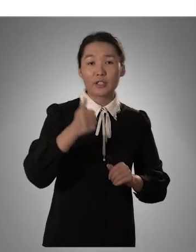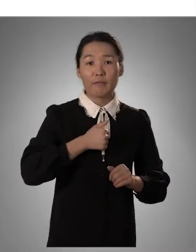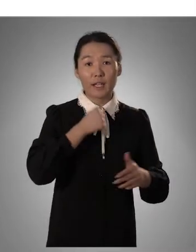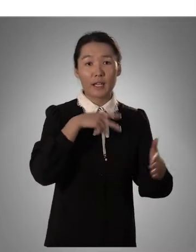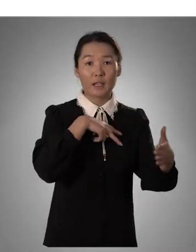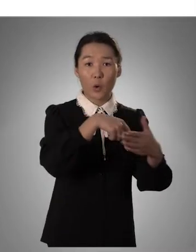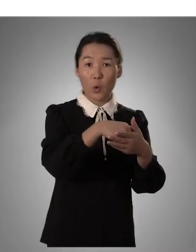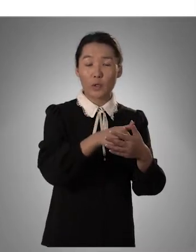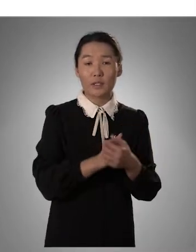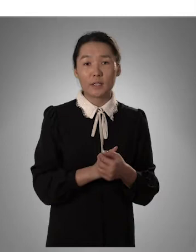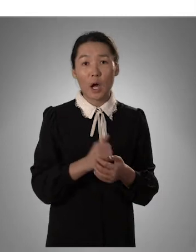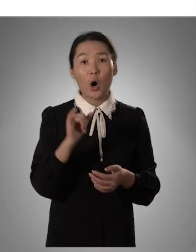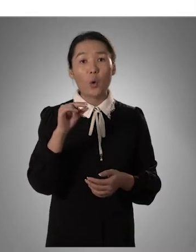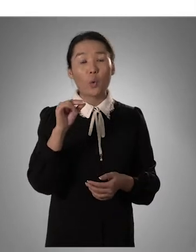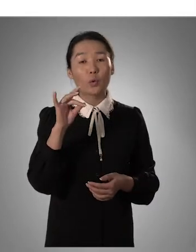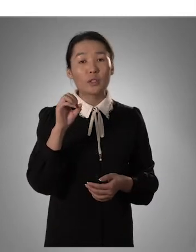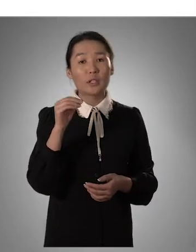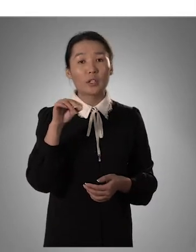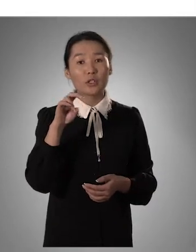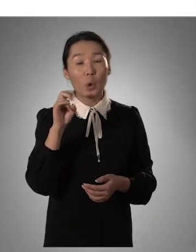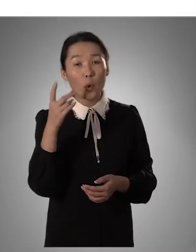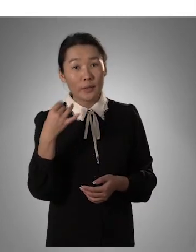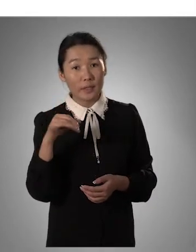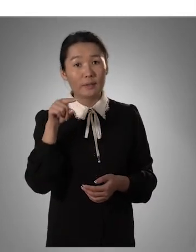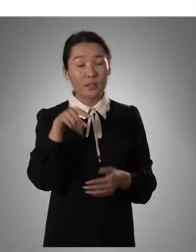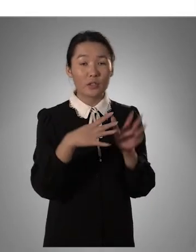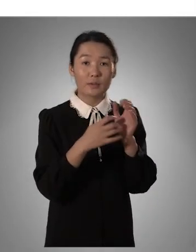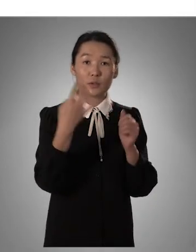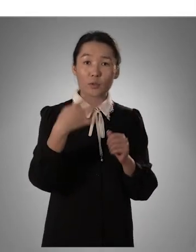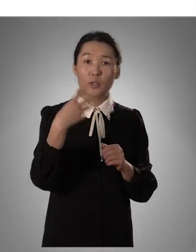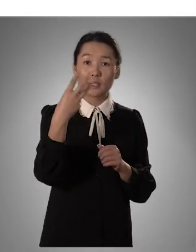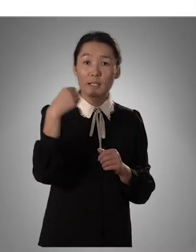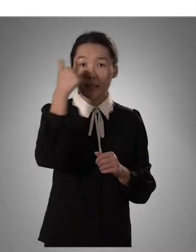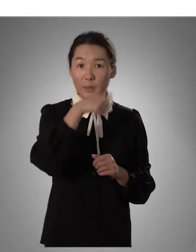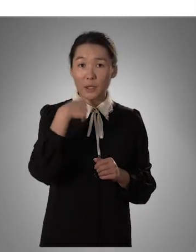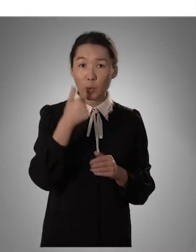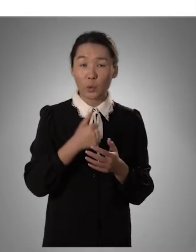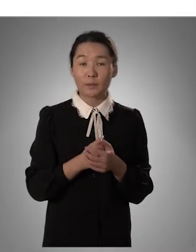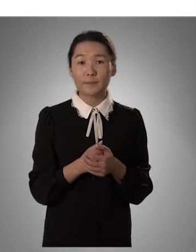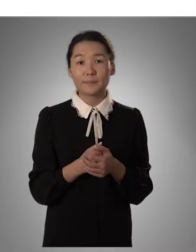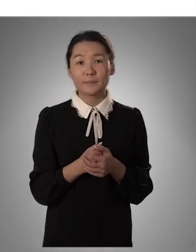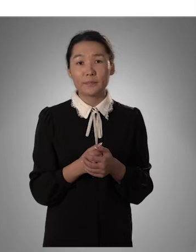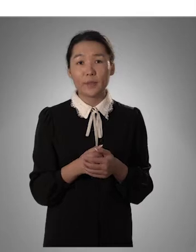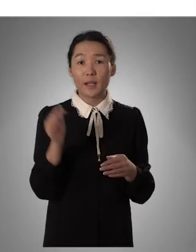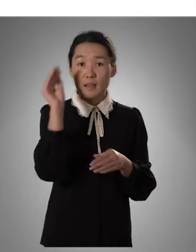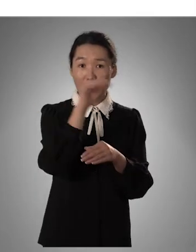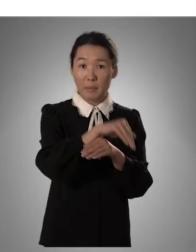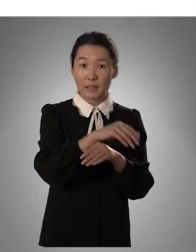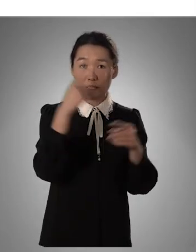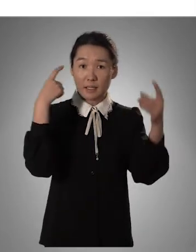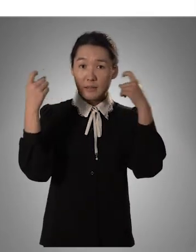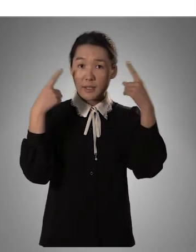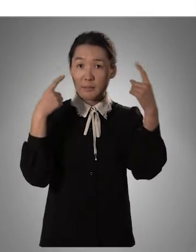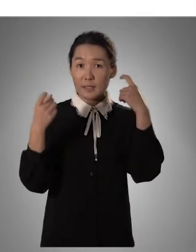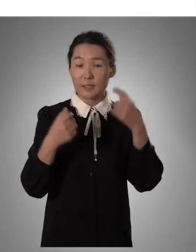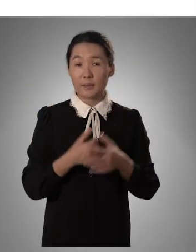а учрежденный в 1943 году дополнительная информация